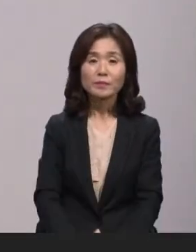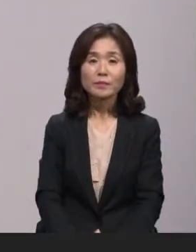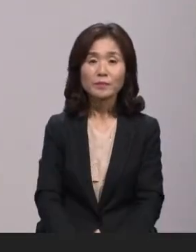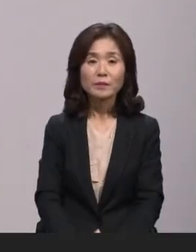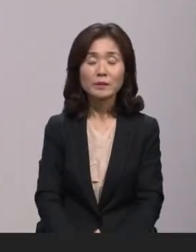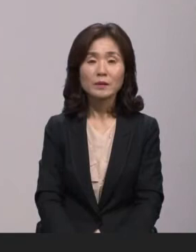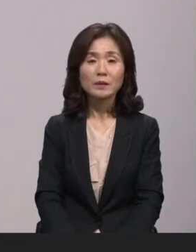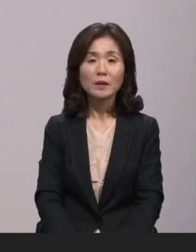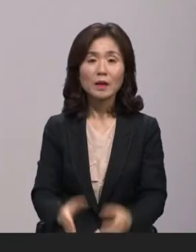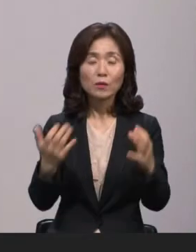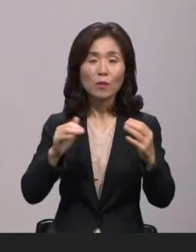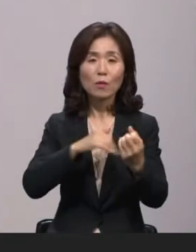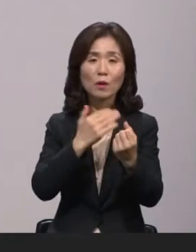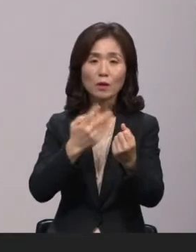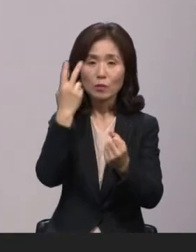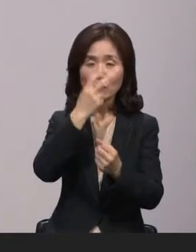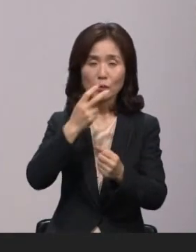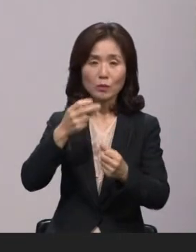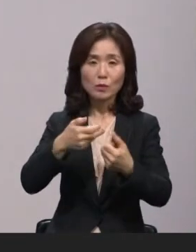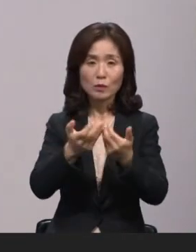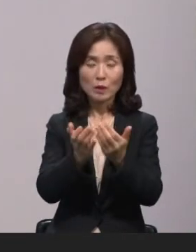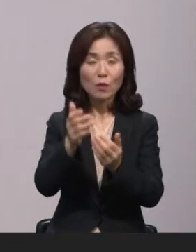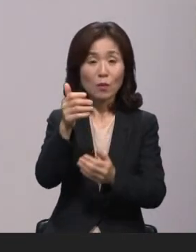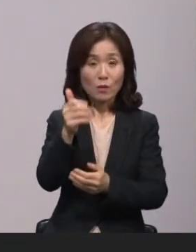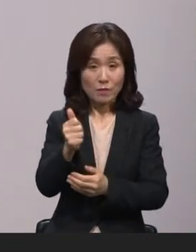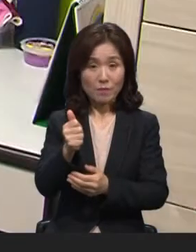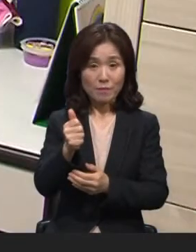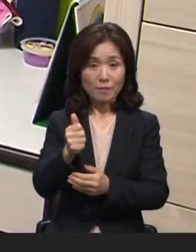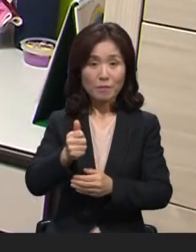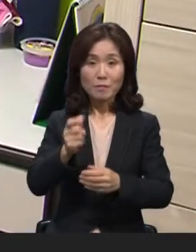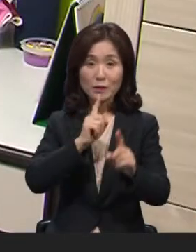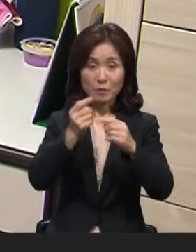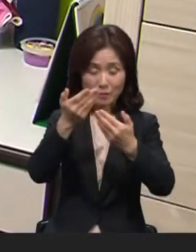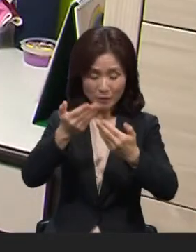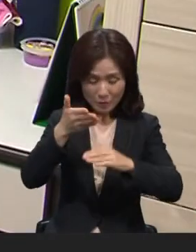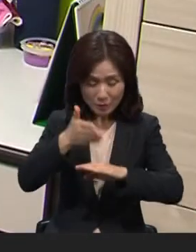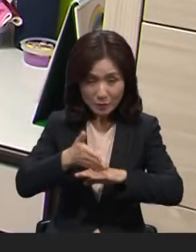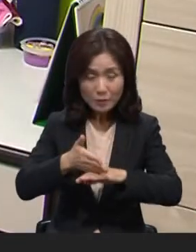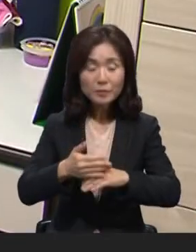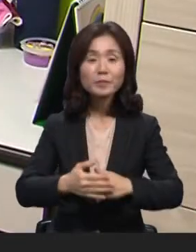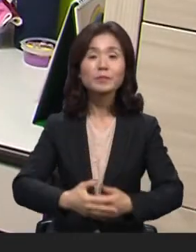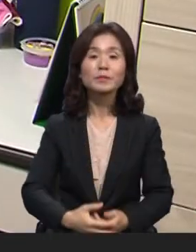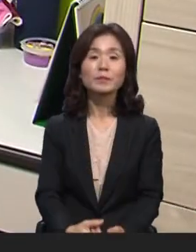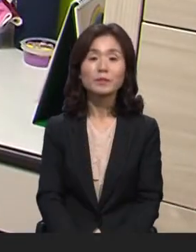알겠습니다. 지금까지 아동권리보장원의 강동훈 팀장이었습니다. 오늘 말씀 고맙습니다. 감사합니다.